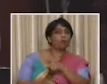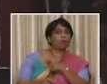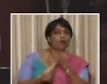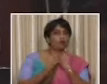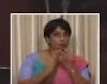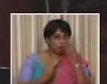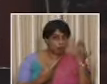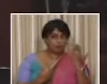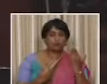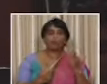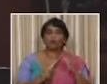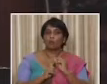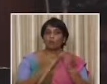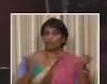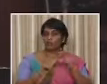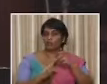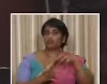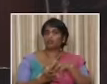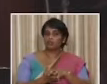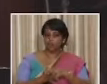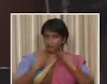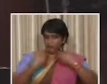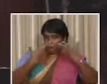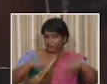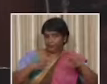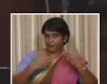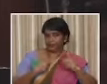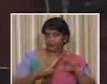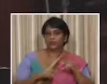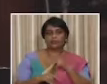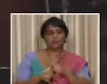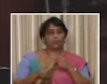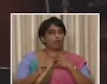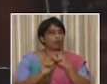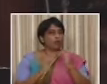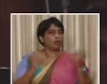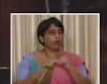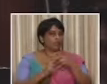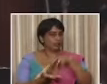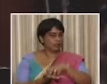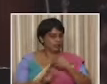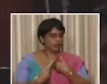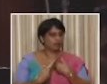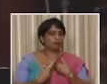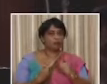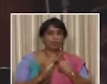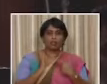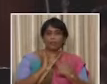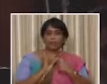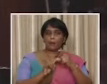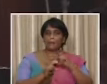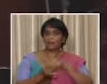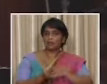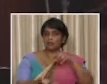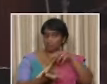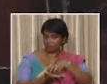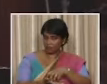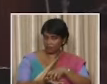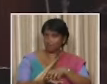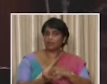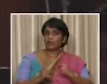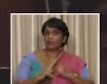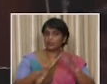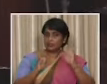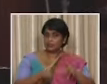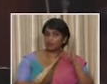කියලා. දැන් විශේෂයෙන් පොළොන්නරුව දිස්ත්‍රික්කයේ ගත්ත දවසන් කරනවා අවසන්. දැන් පොළොන්නරුව දිස්ත්‍රික්කයේ ගත්තොත් තමන්කඩුව ප්‍රාදේශීය ලේකම් කොට්ටාසේ